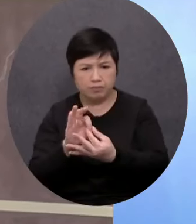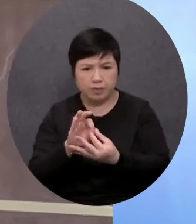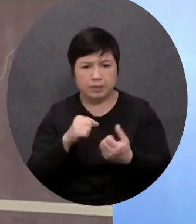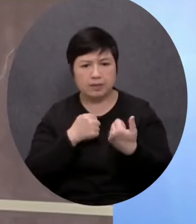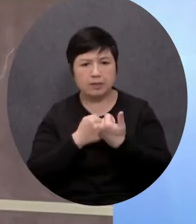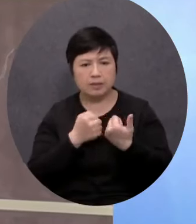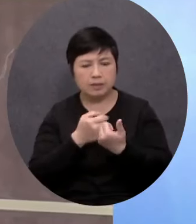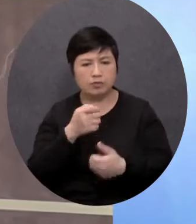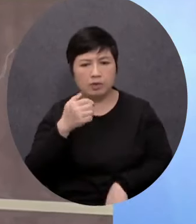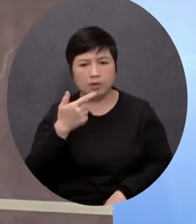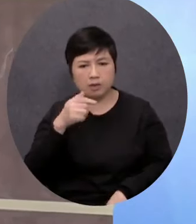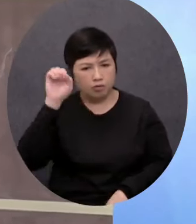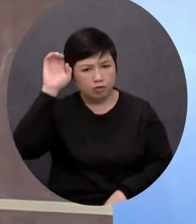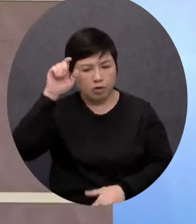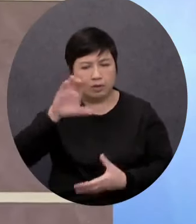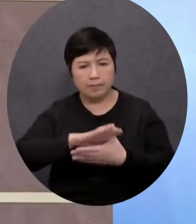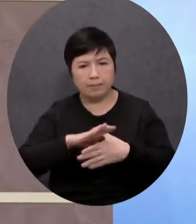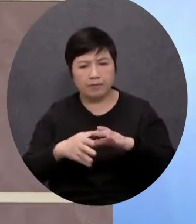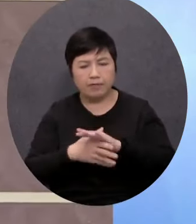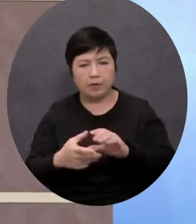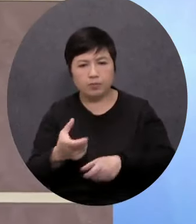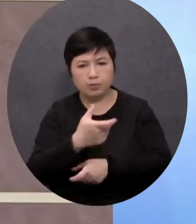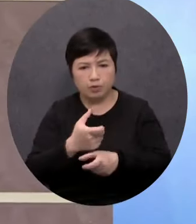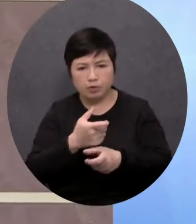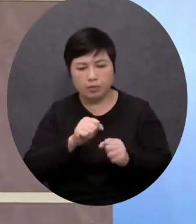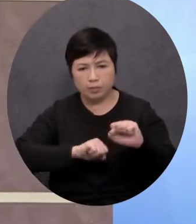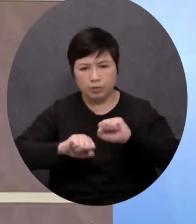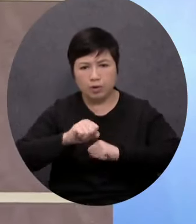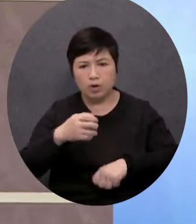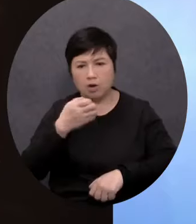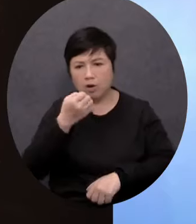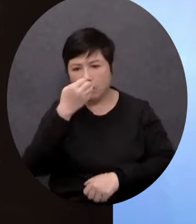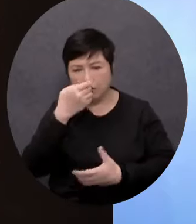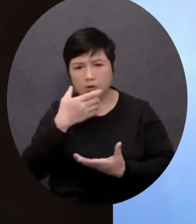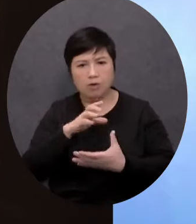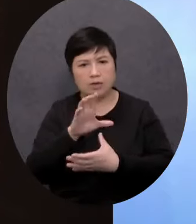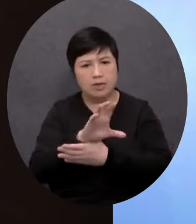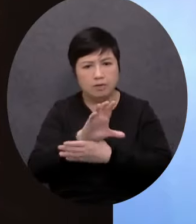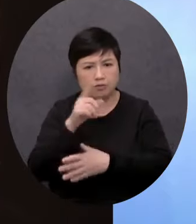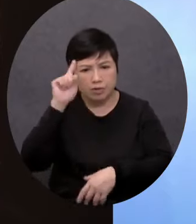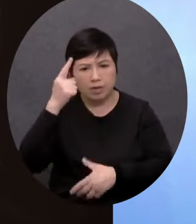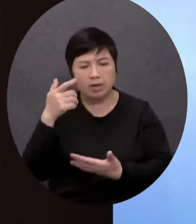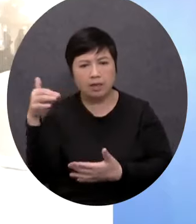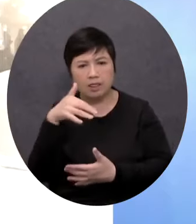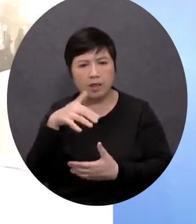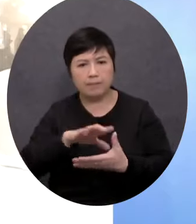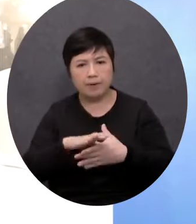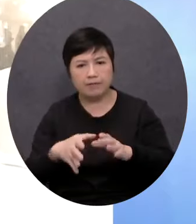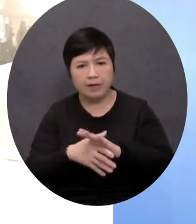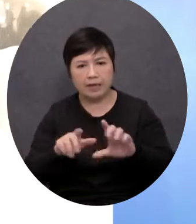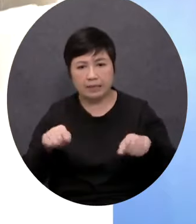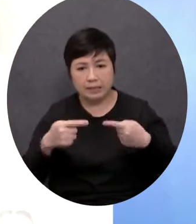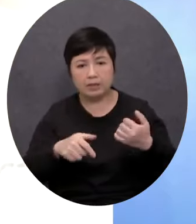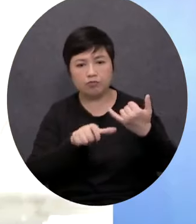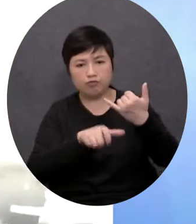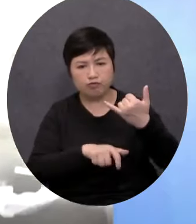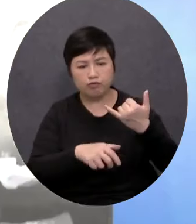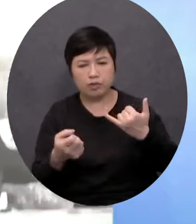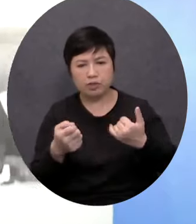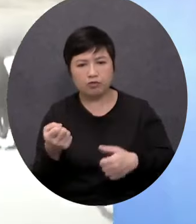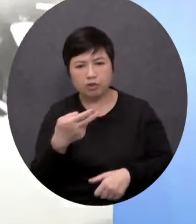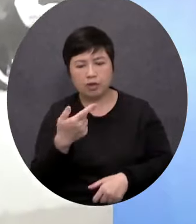多项创意文化产业活动，例如是全港戏院日。除了流行文化节，六月亦都会推出全新